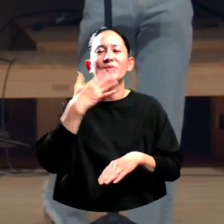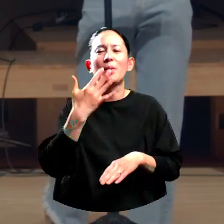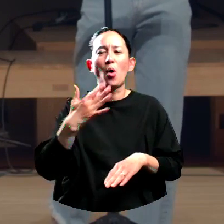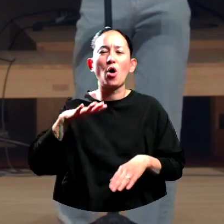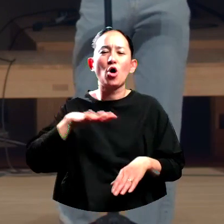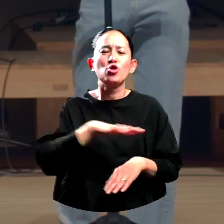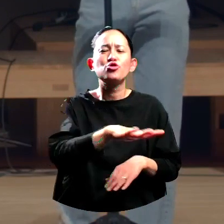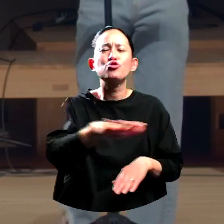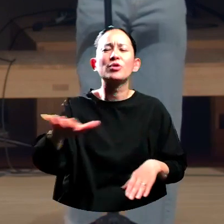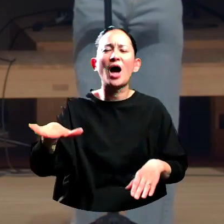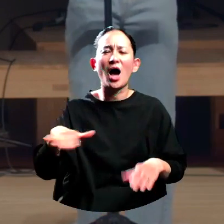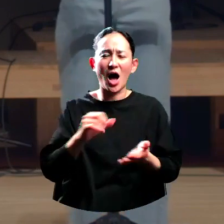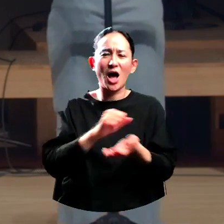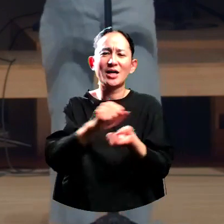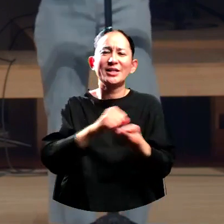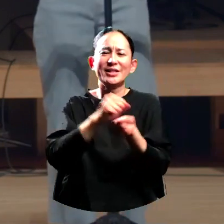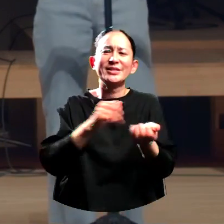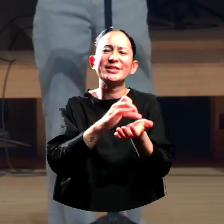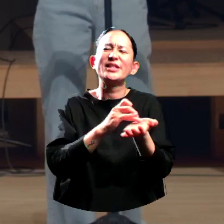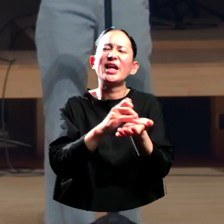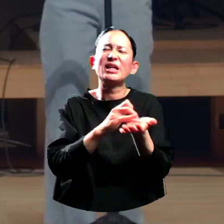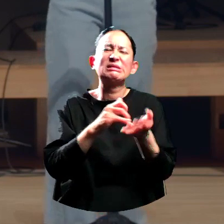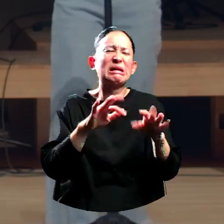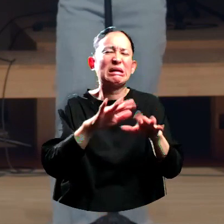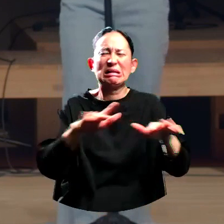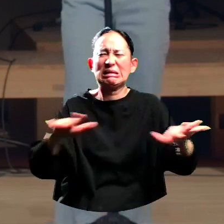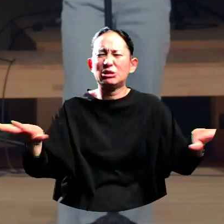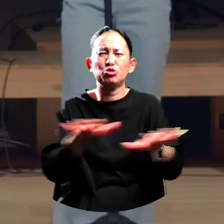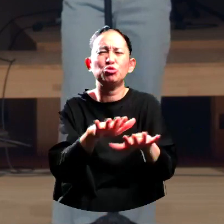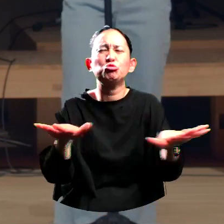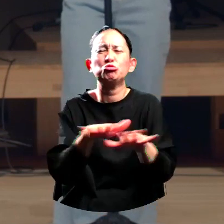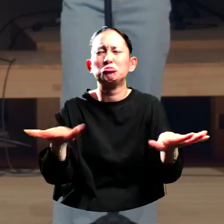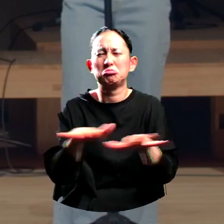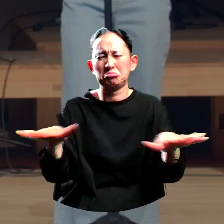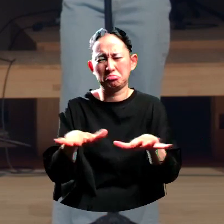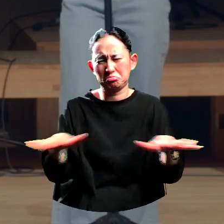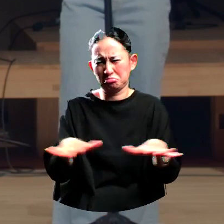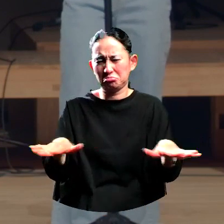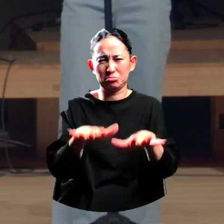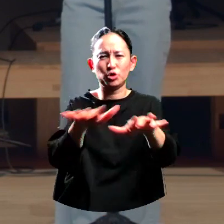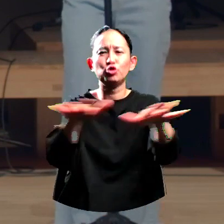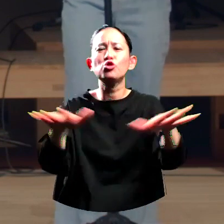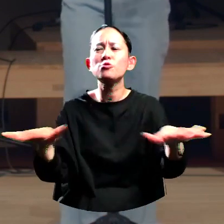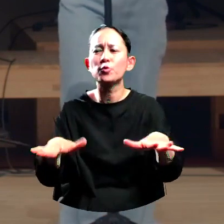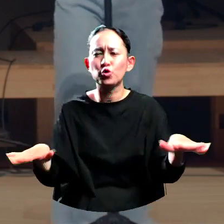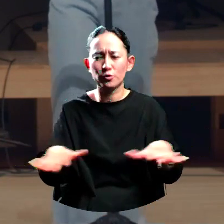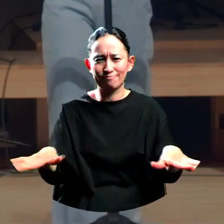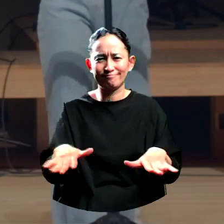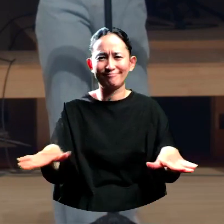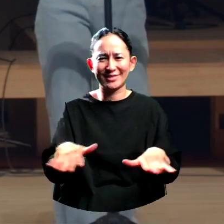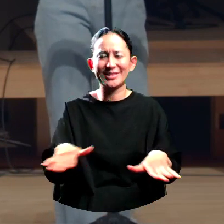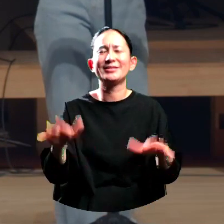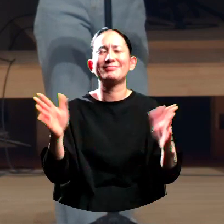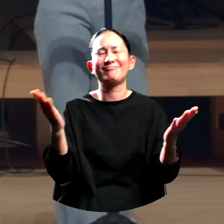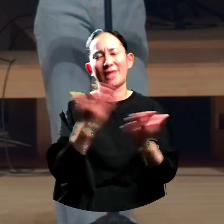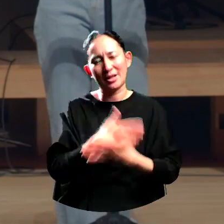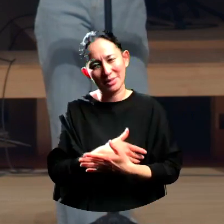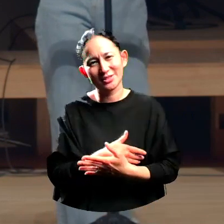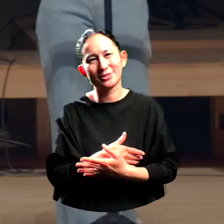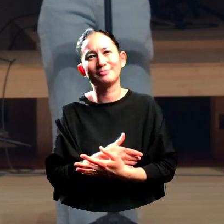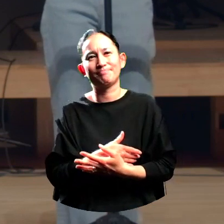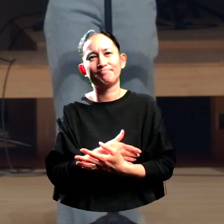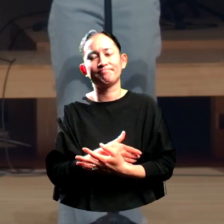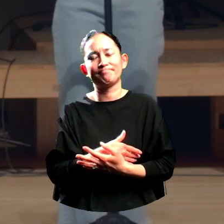になるん ですね。This act is amazing, but the only bad thing about it is that your floor gets all soapy after this. 実